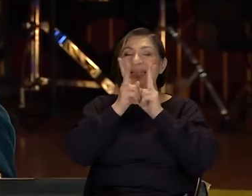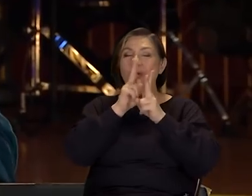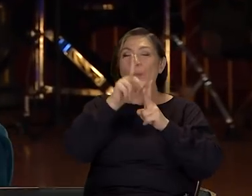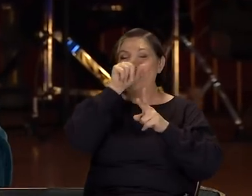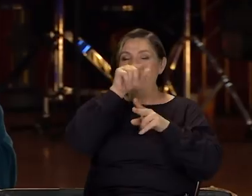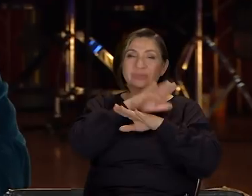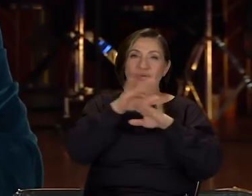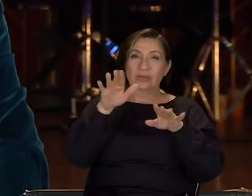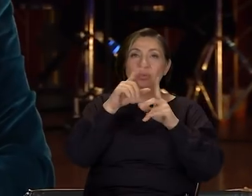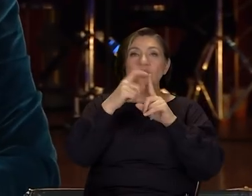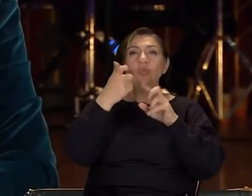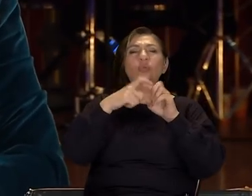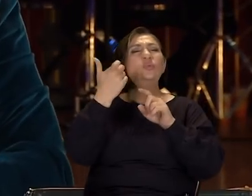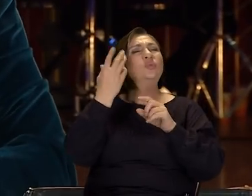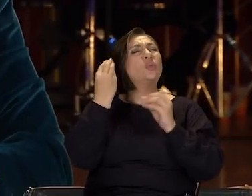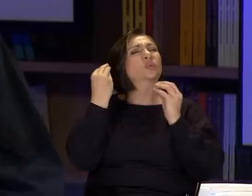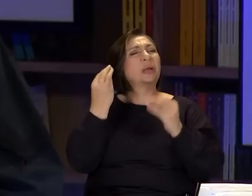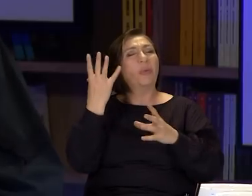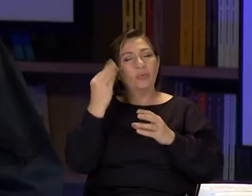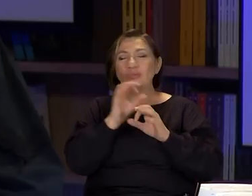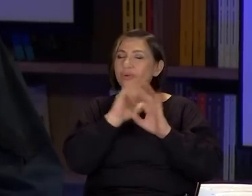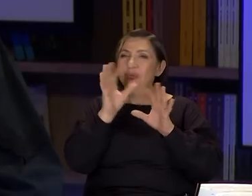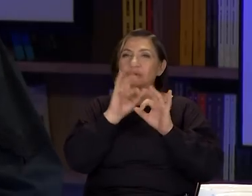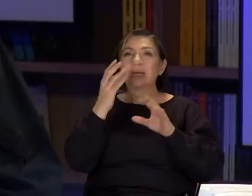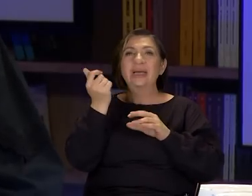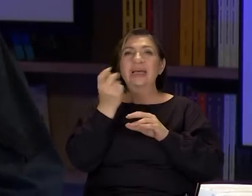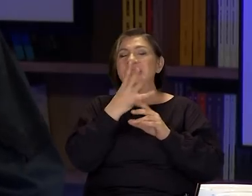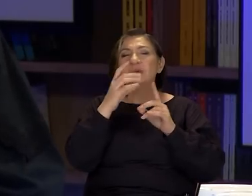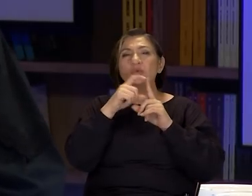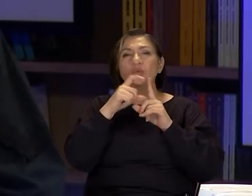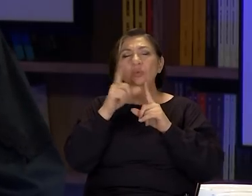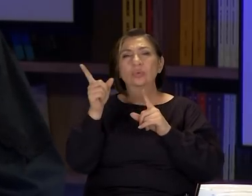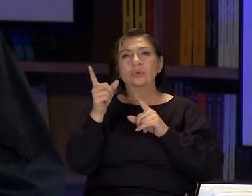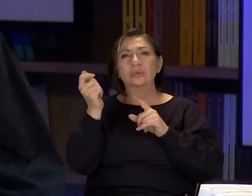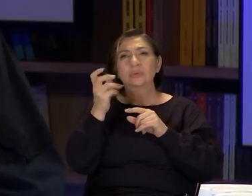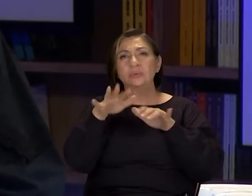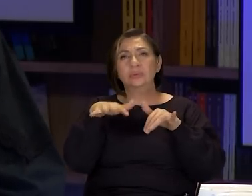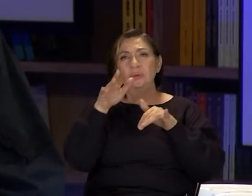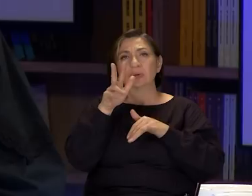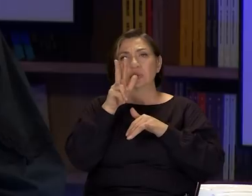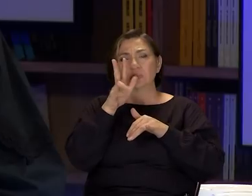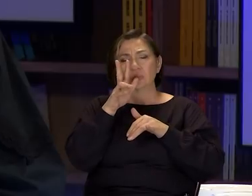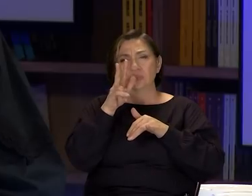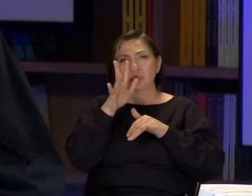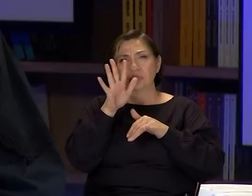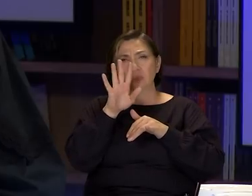güzel ayını tamamlıyoruz. Duru Tiyatro da çok güzel oldu. Evet. Çok müthiş güzel. Müthiş müthiş. Kaç kişilik Duru Tiyatro? 350 mi? Yok.